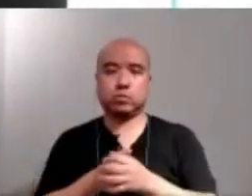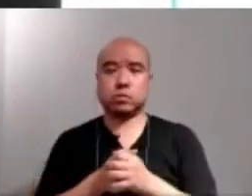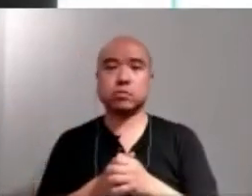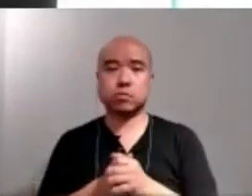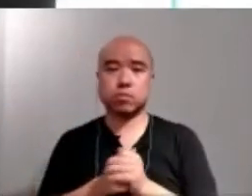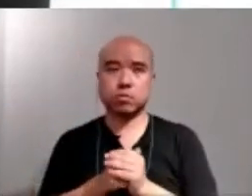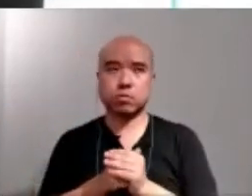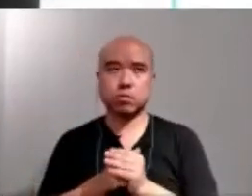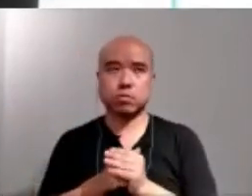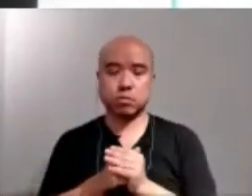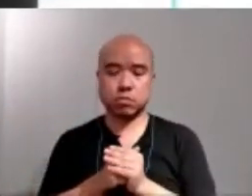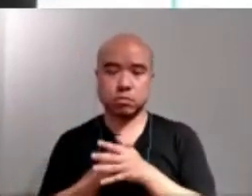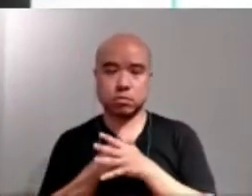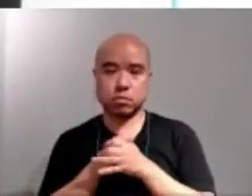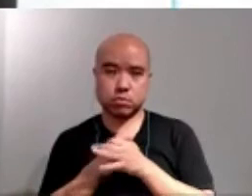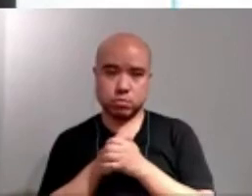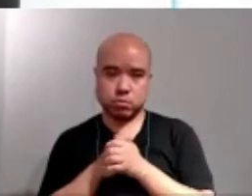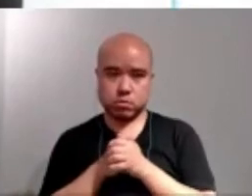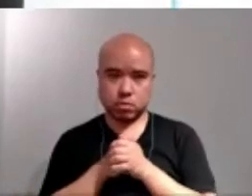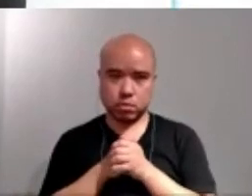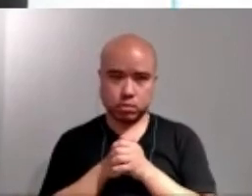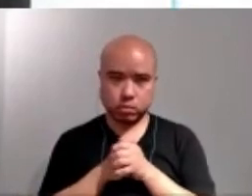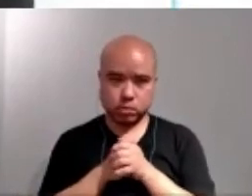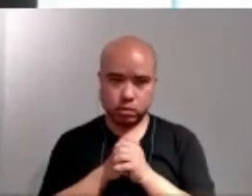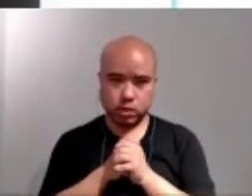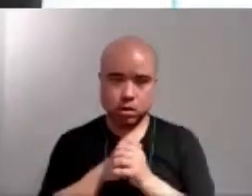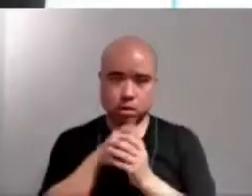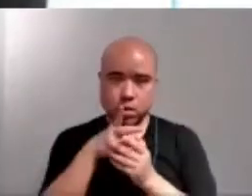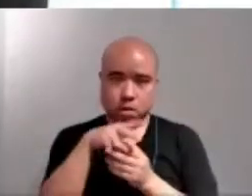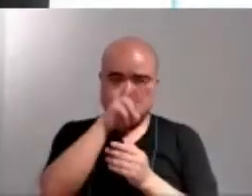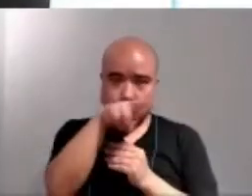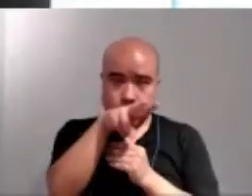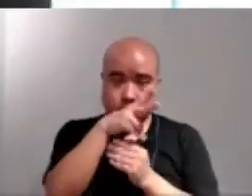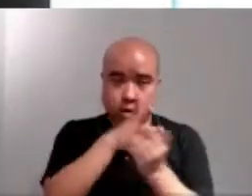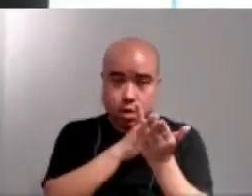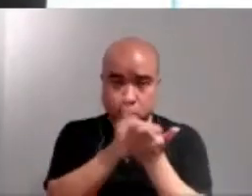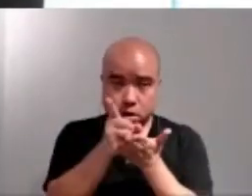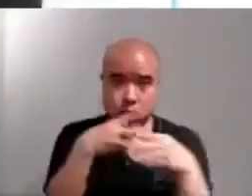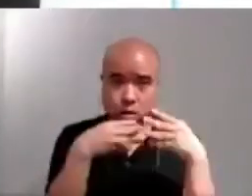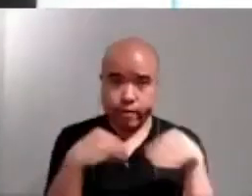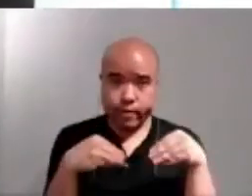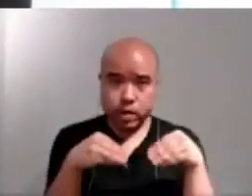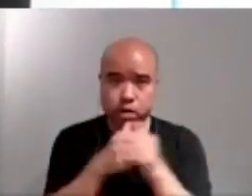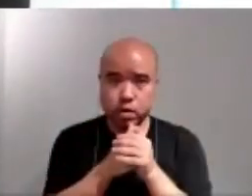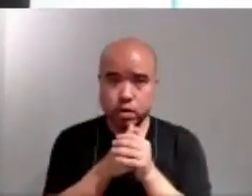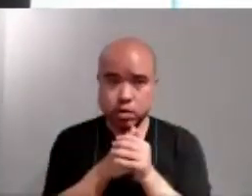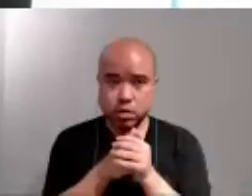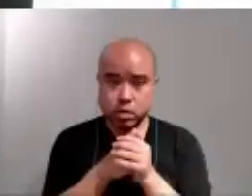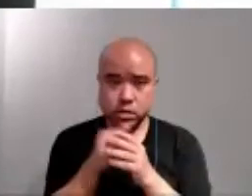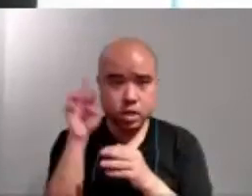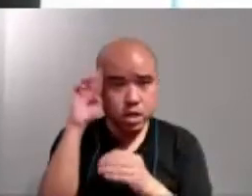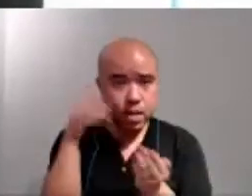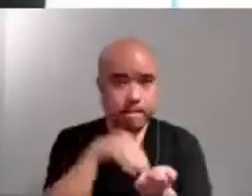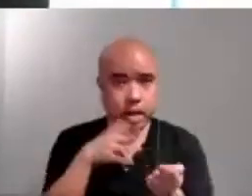水耕种植工作坊呢，就去聘请一些专业人士去到提供教学啦。而精神康复人士亦都会